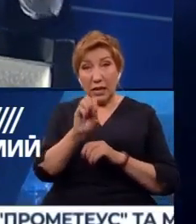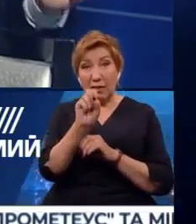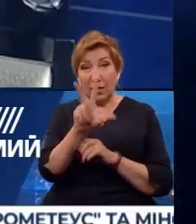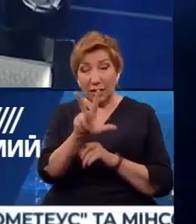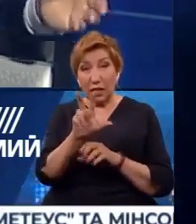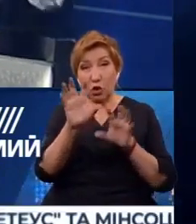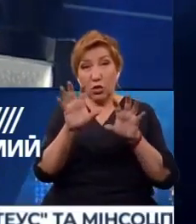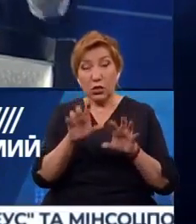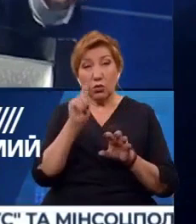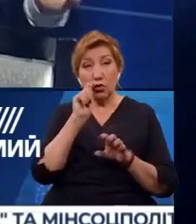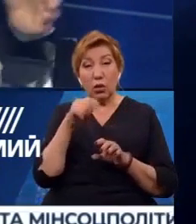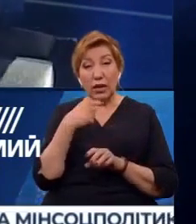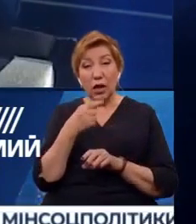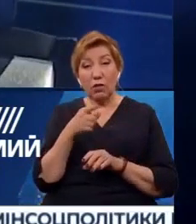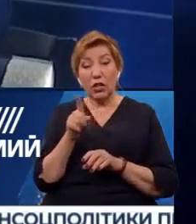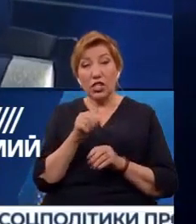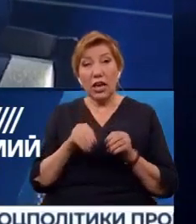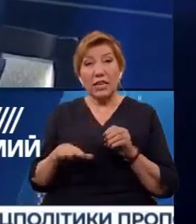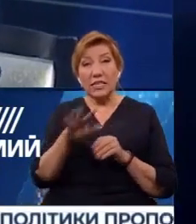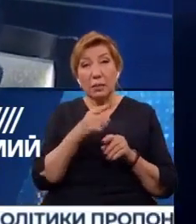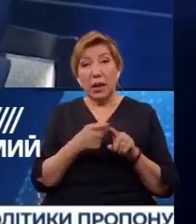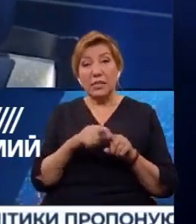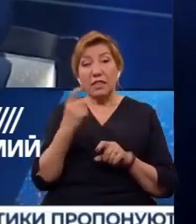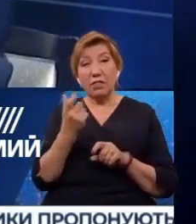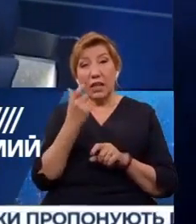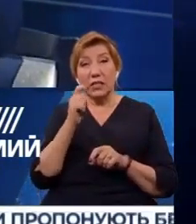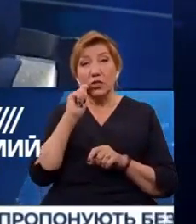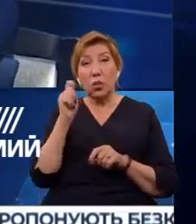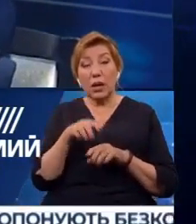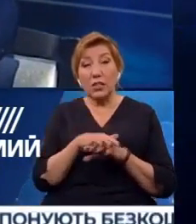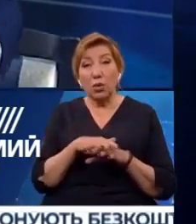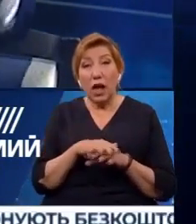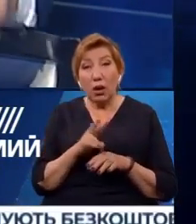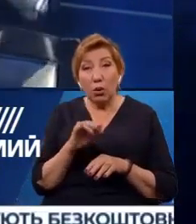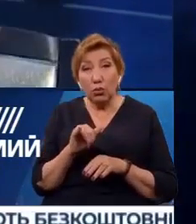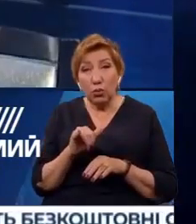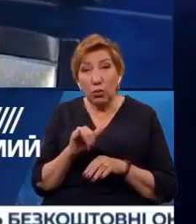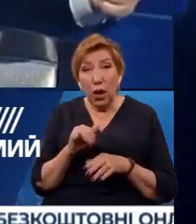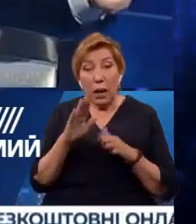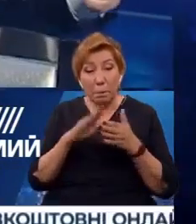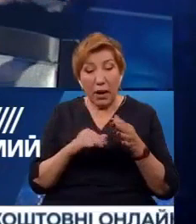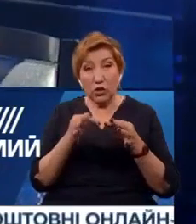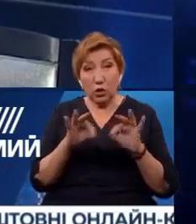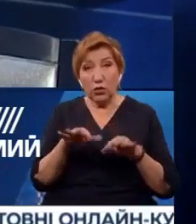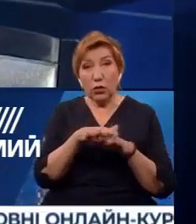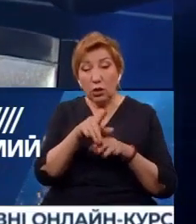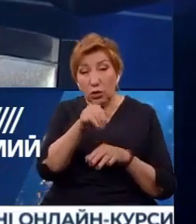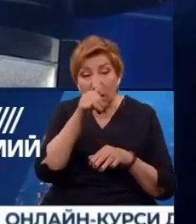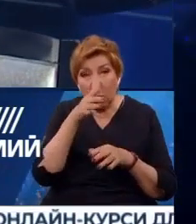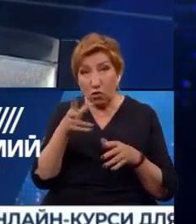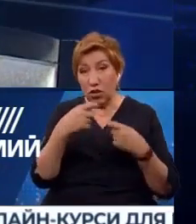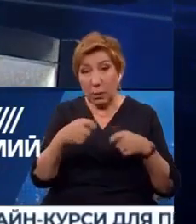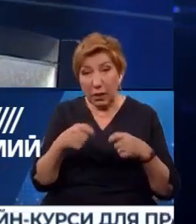13 Конституції України говорить, земля є власністю українського народу. Отже, без дозволу народу вони не можуть